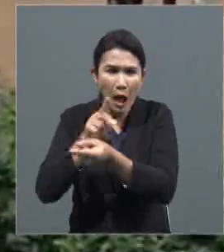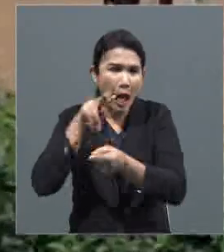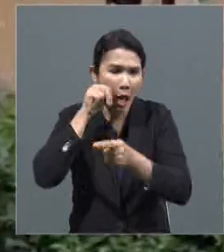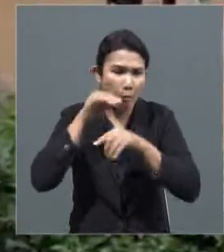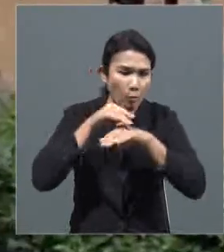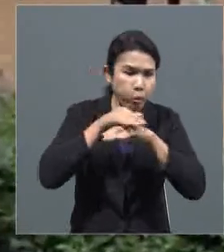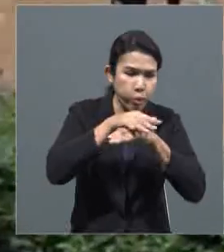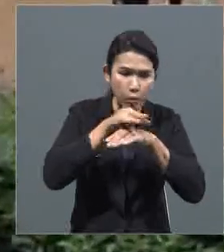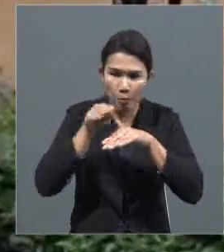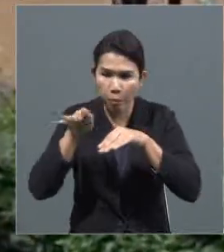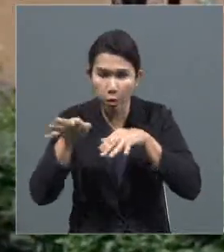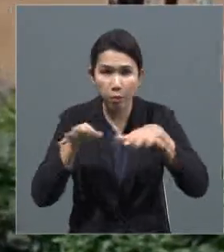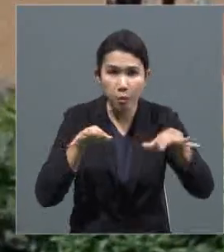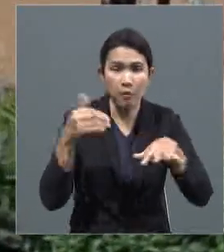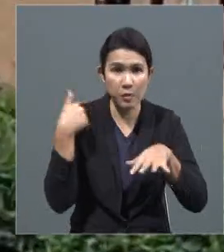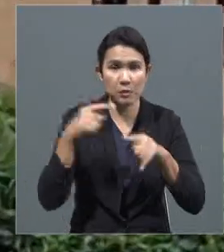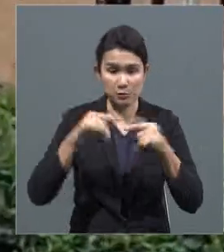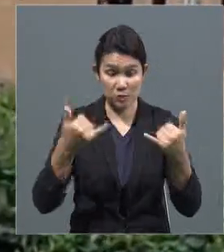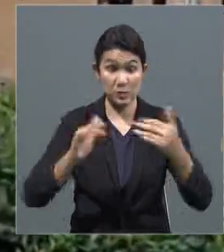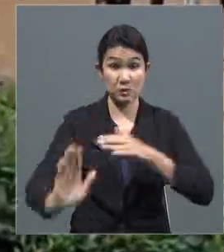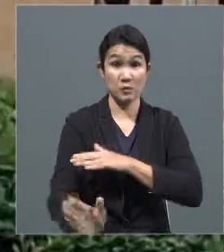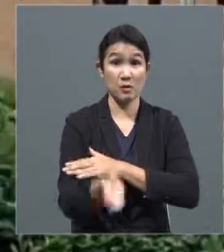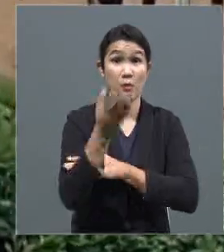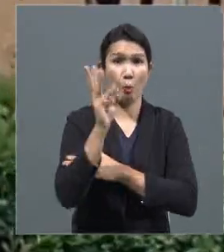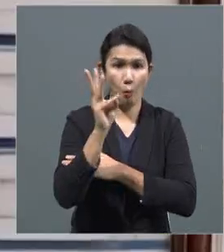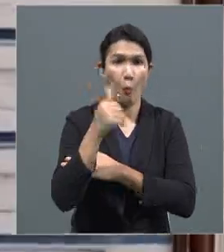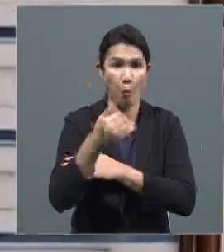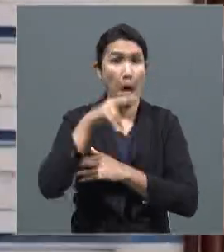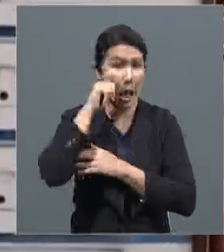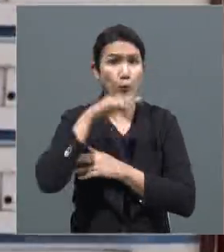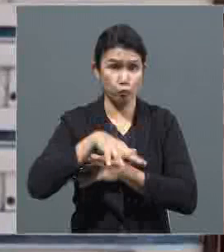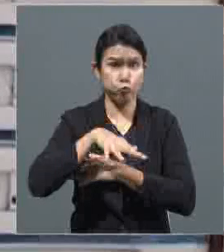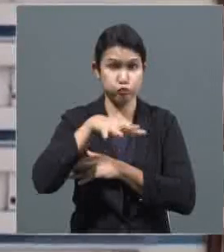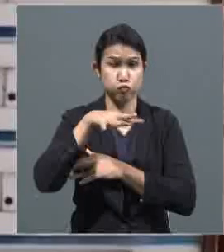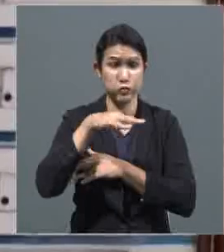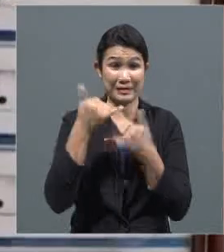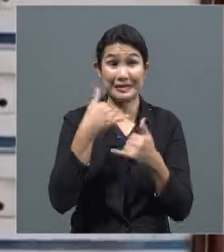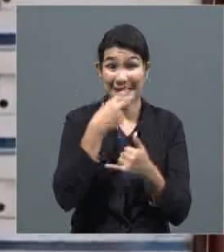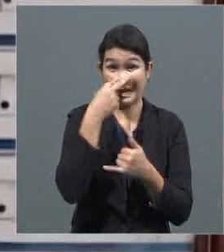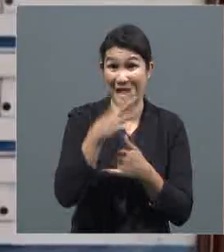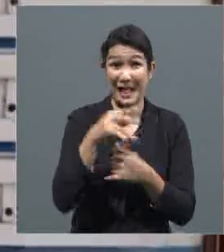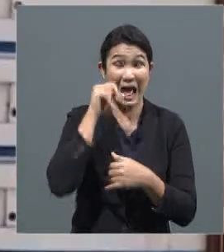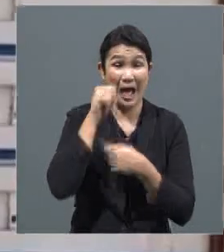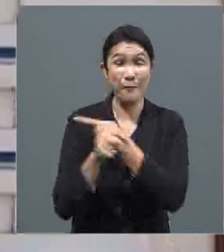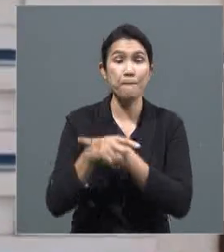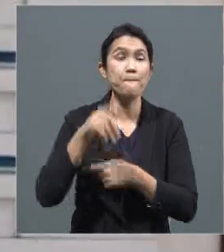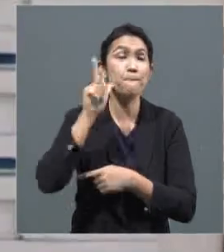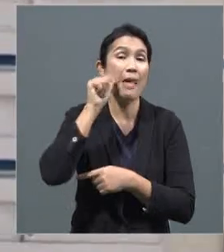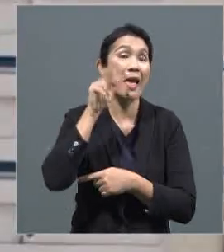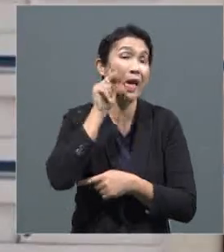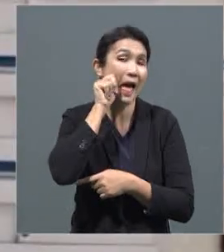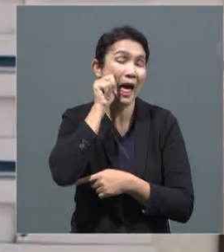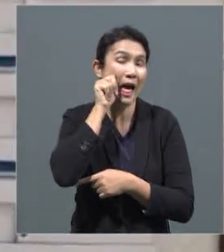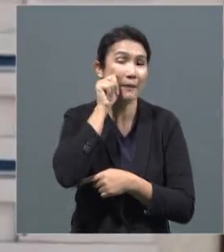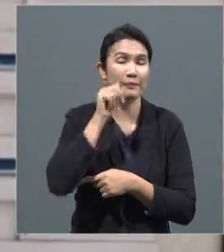ค่ะโดยระดับน้ำในช่วง6โมงเช้าวันนี้นะยังคงสูงค่ะอย่างที่เห็นนี่คือเมื่อสักครู่นี้เป็นแม่น้ำน่านนะและคิดดู